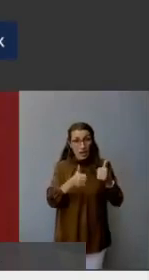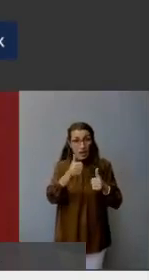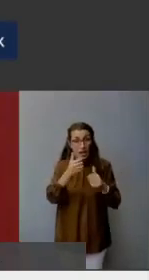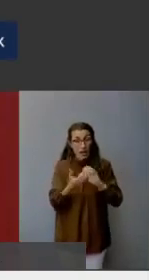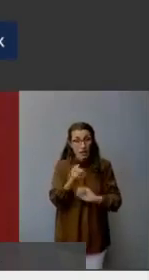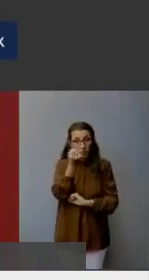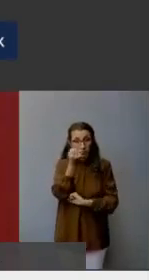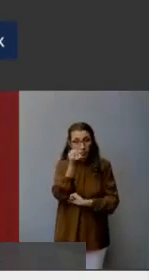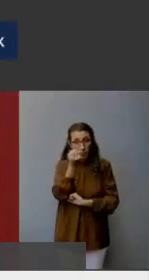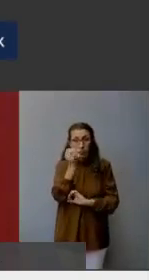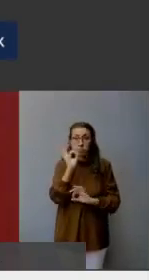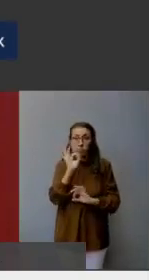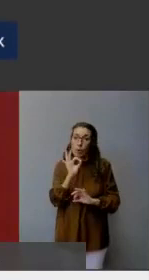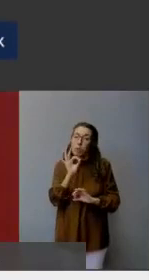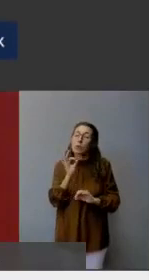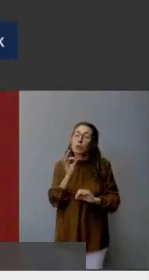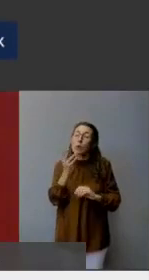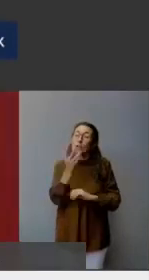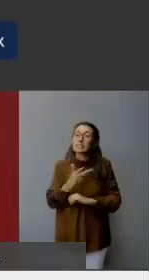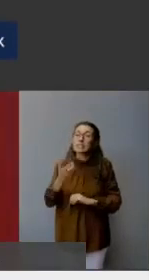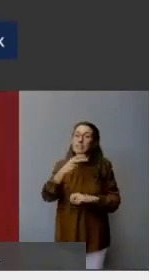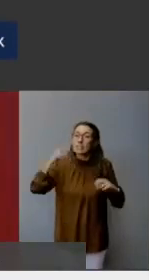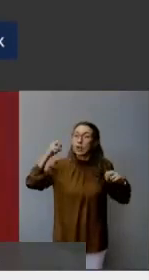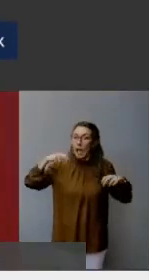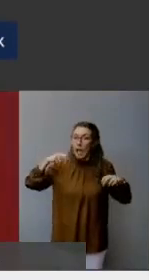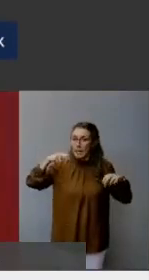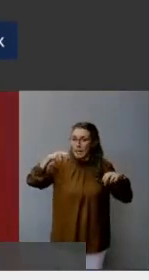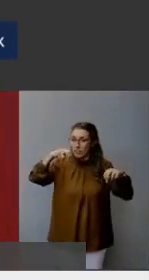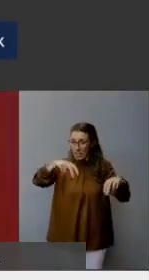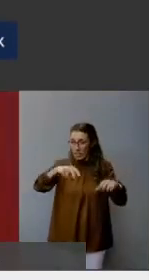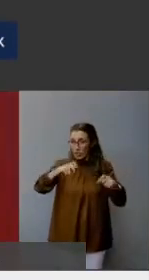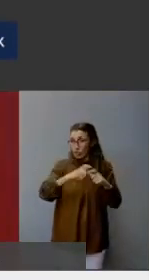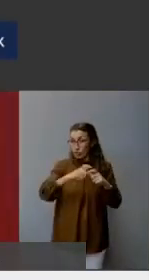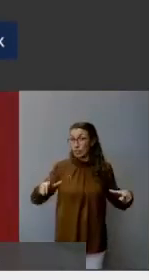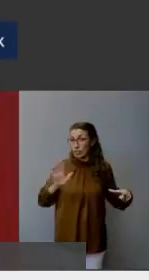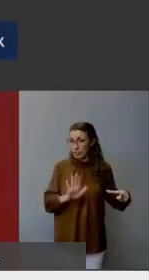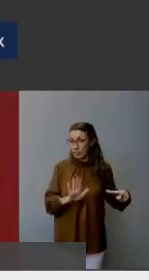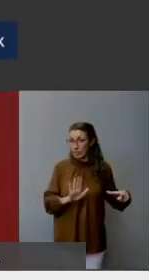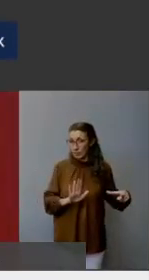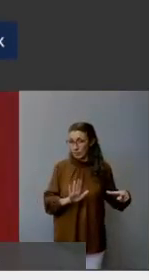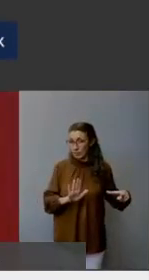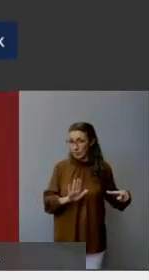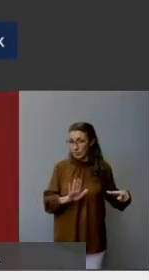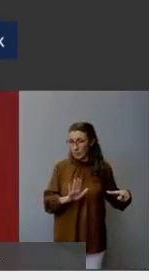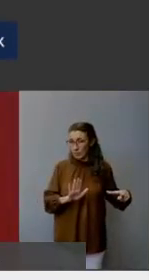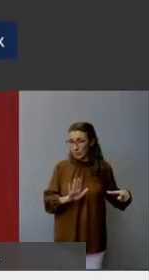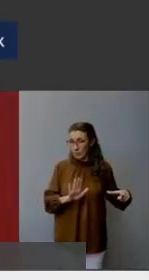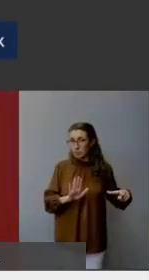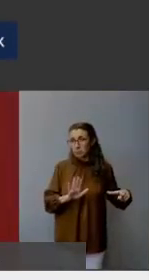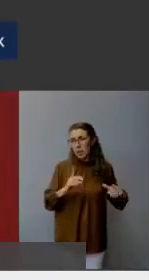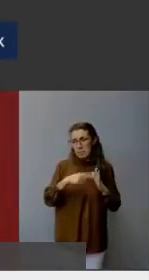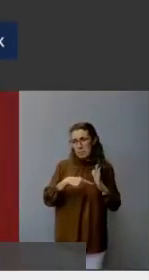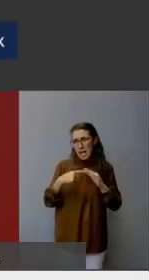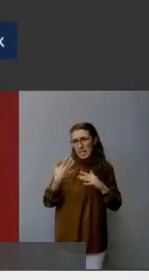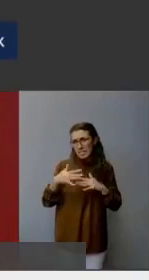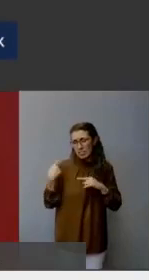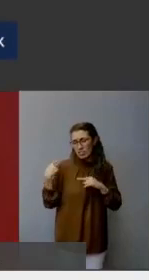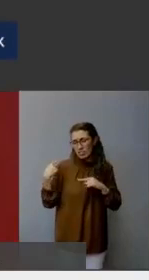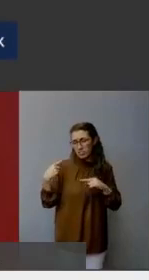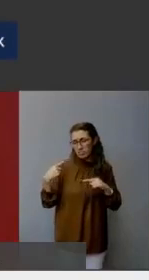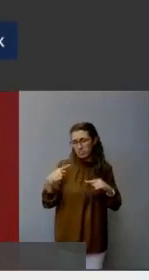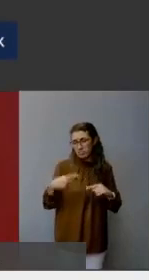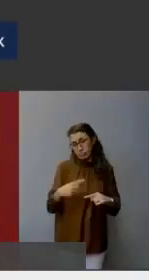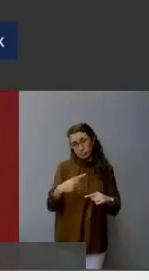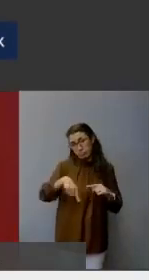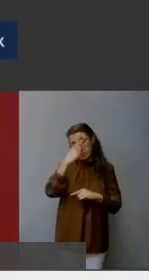cittadino con la sostituzione di tutti i punti luce della città che in corso in questi mesi lo